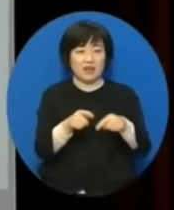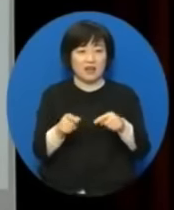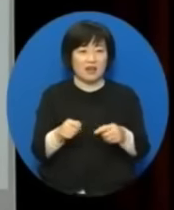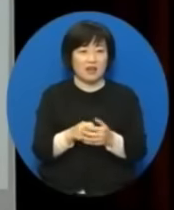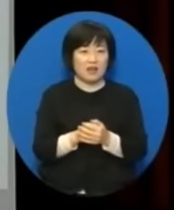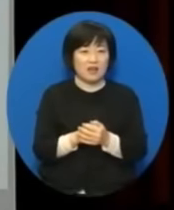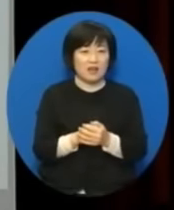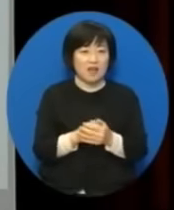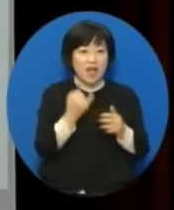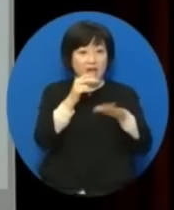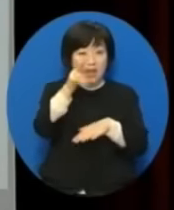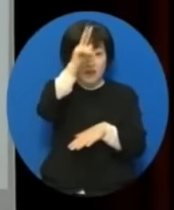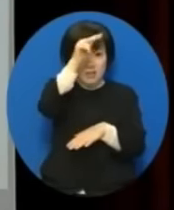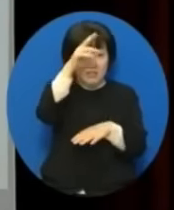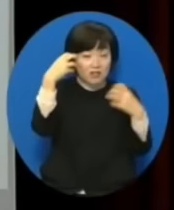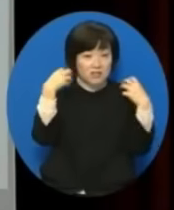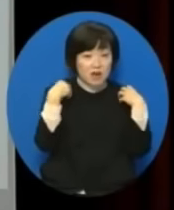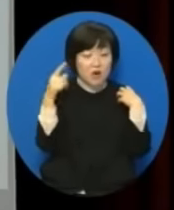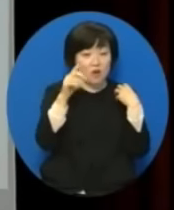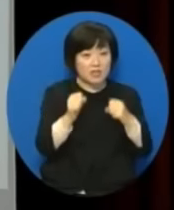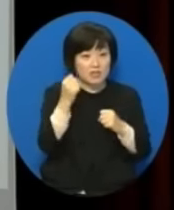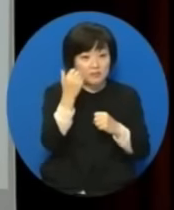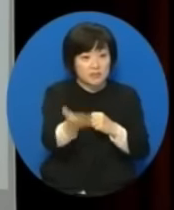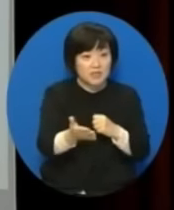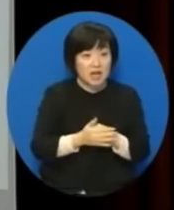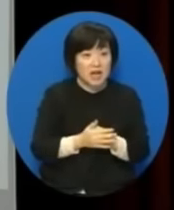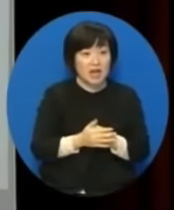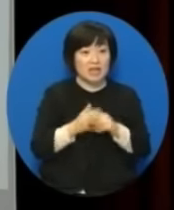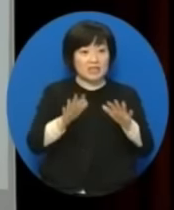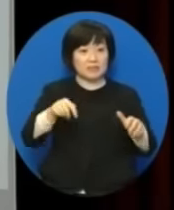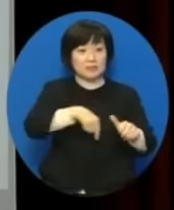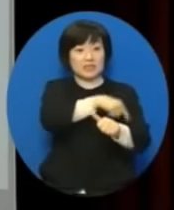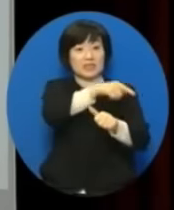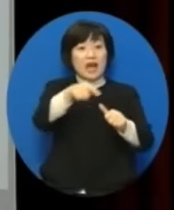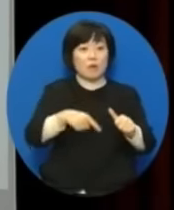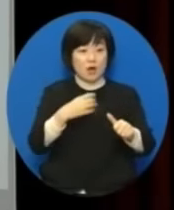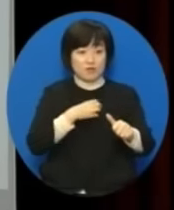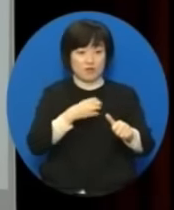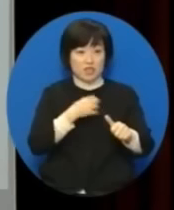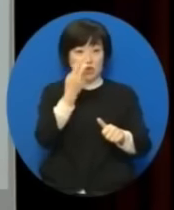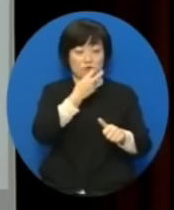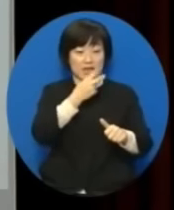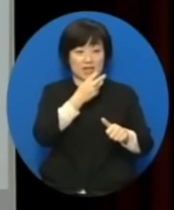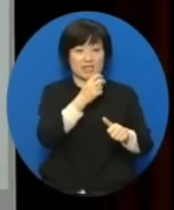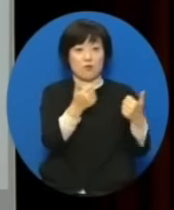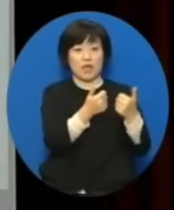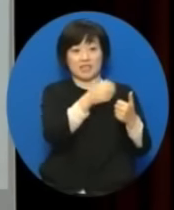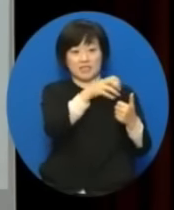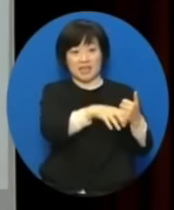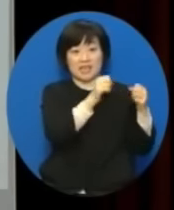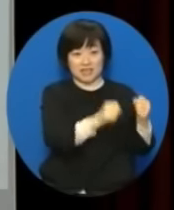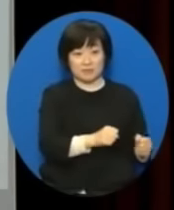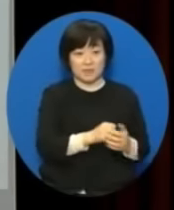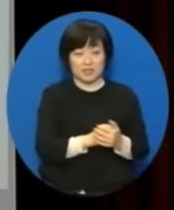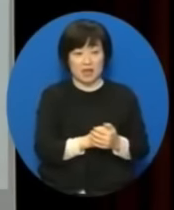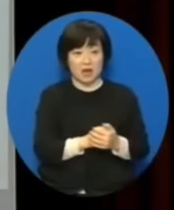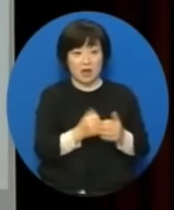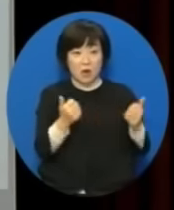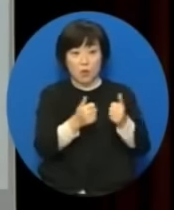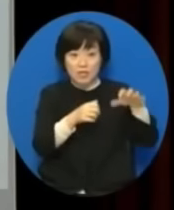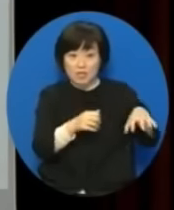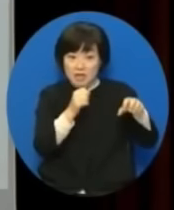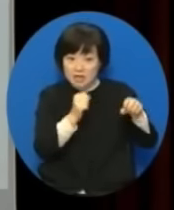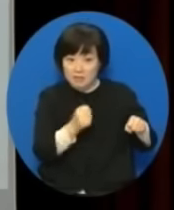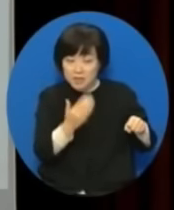상황 담당한 대하고 최경 총장님 어디 계십니까? 여기 상황 여기 같이 제이슬이 계십니다. 제이슬 계십니까? 예예. 자 VIP 메시지 저는 전해드릴